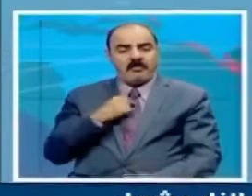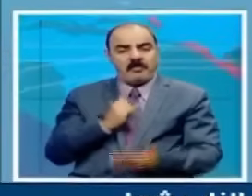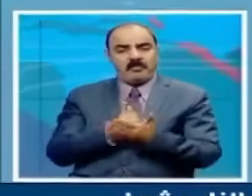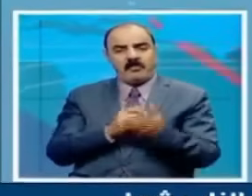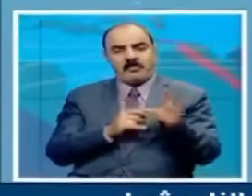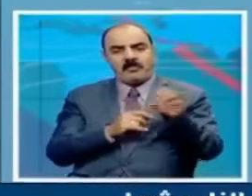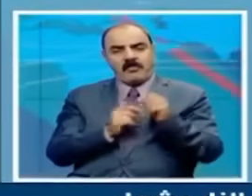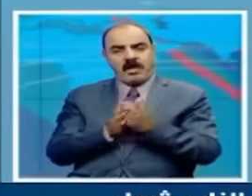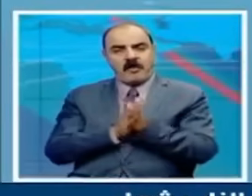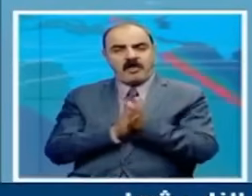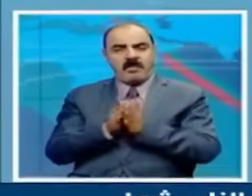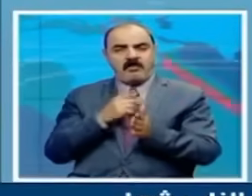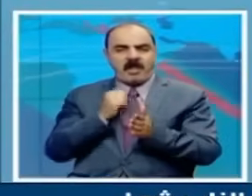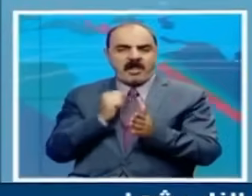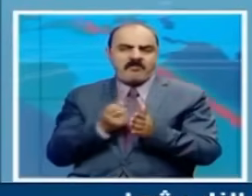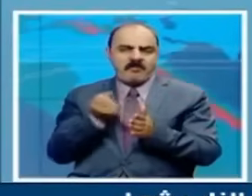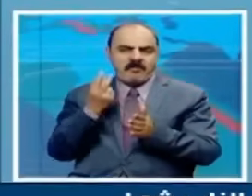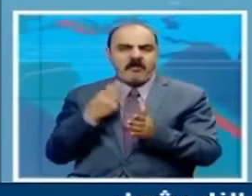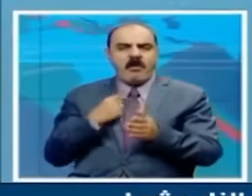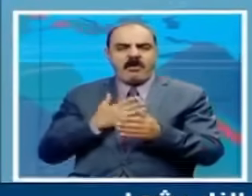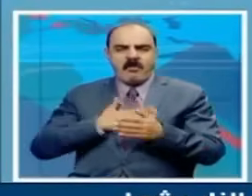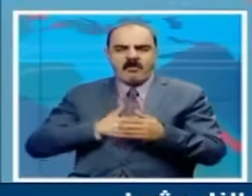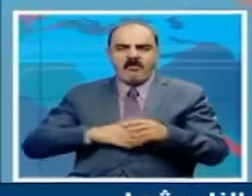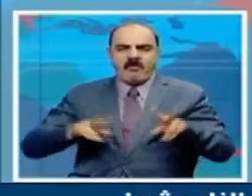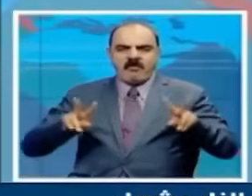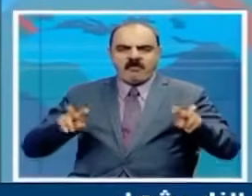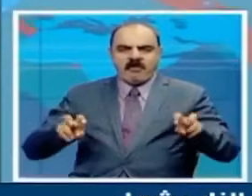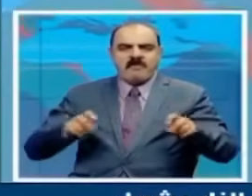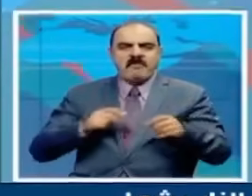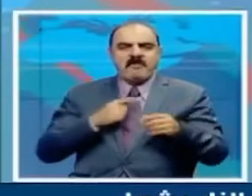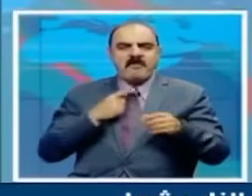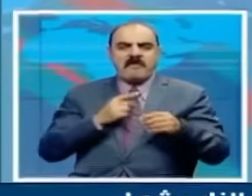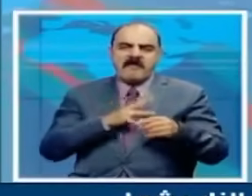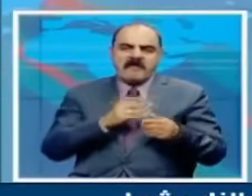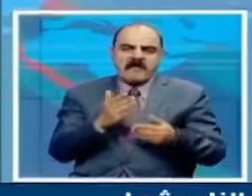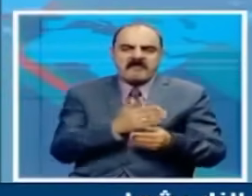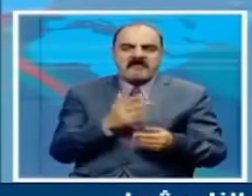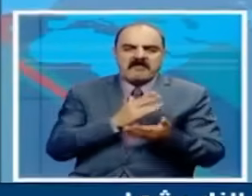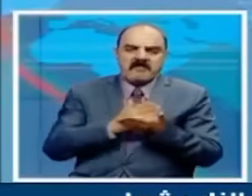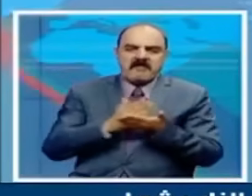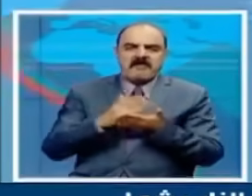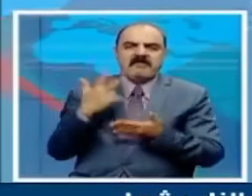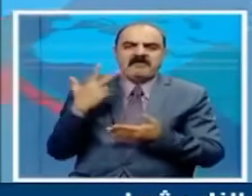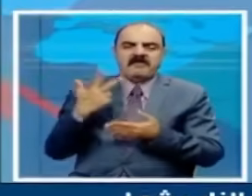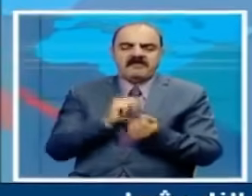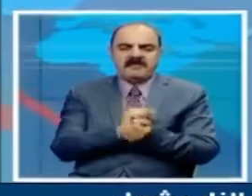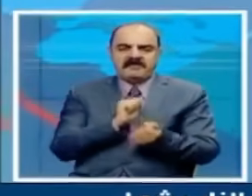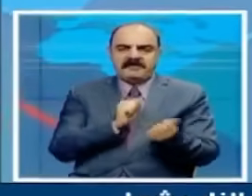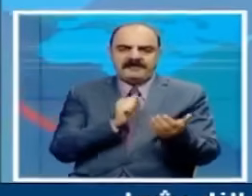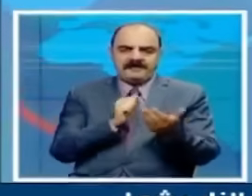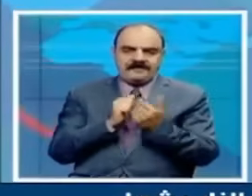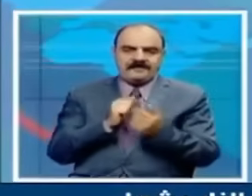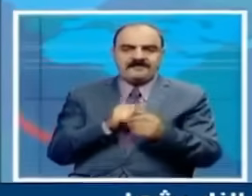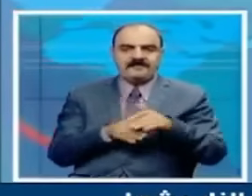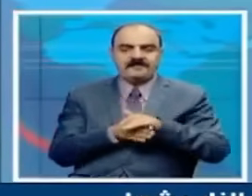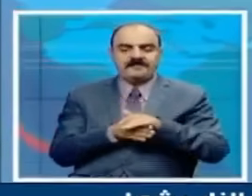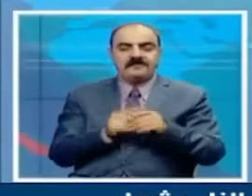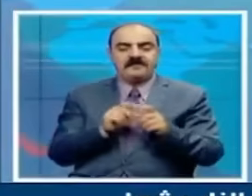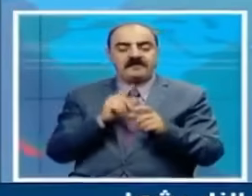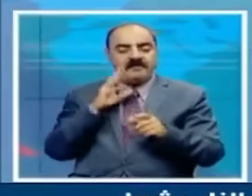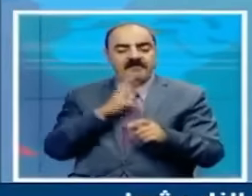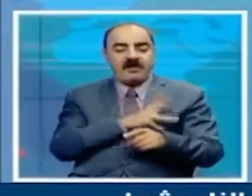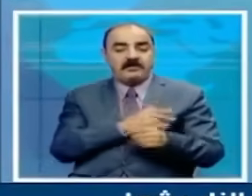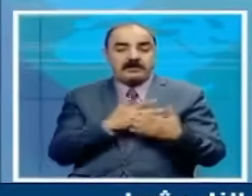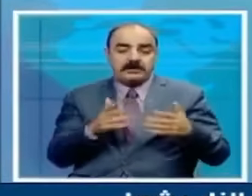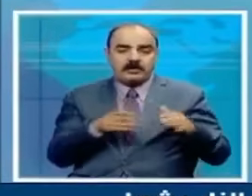في حركة حماس إن هناك مقترحا لهدنة جديدة في غزة سيشمل 3 مراحل، منها إطلاق سراح محتجزين